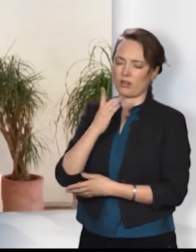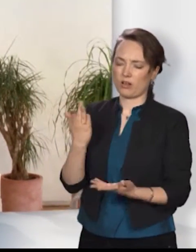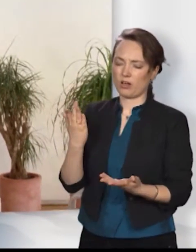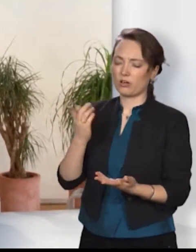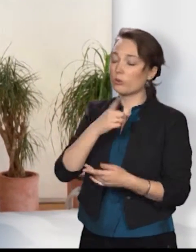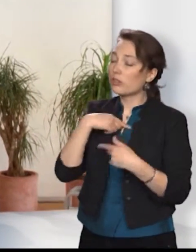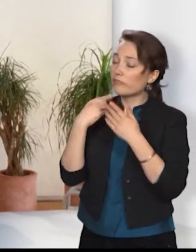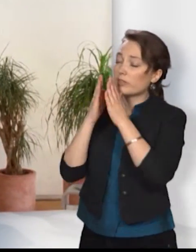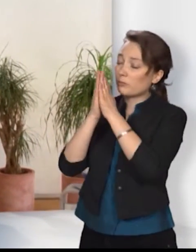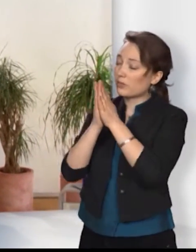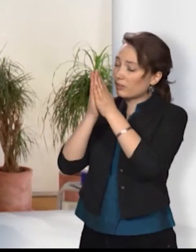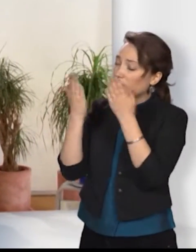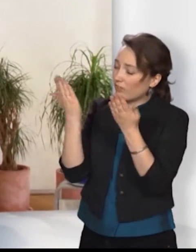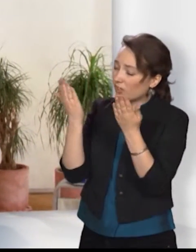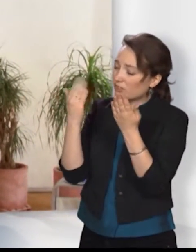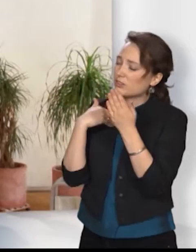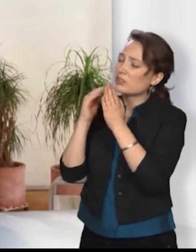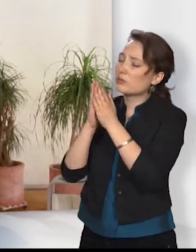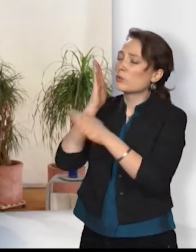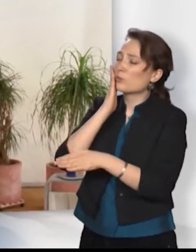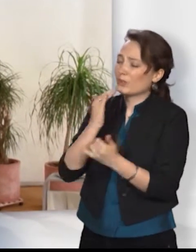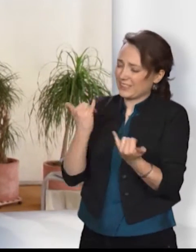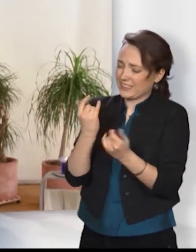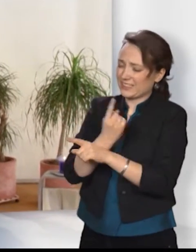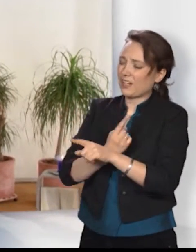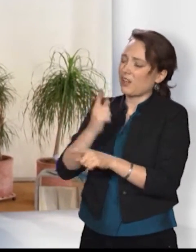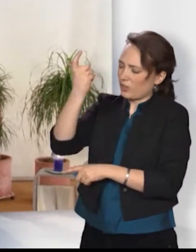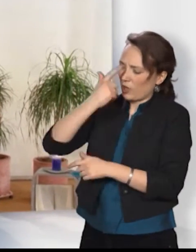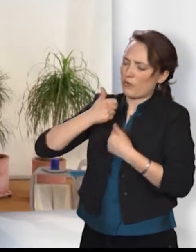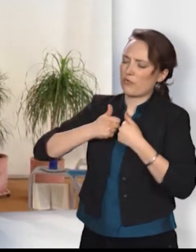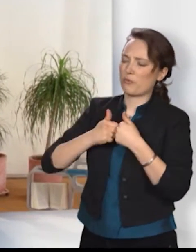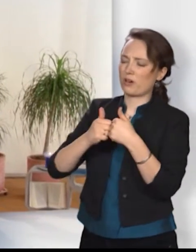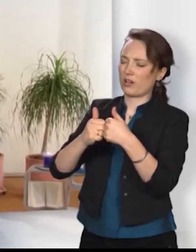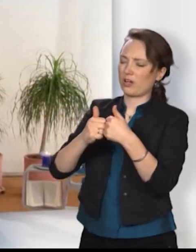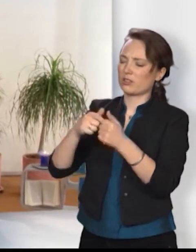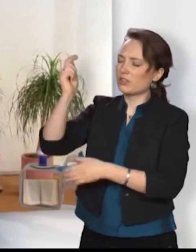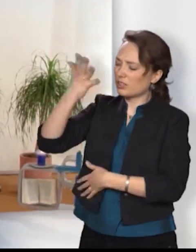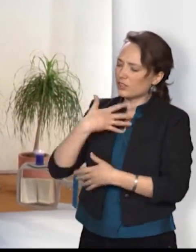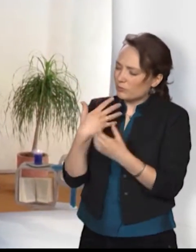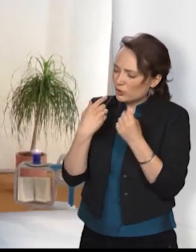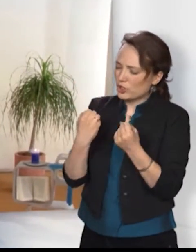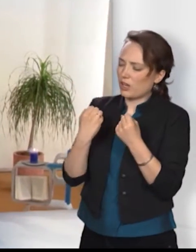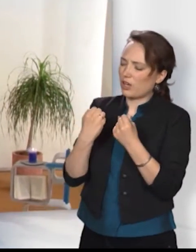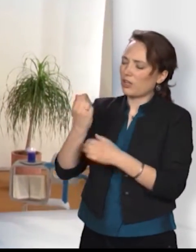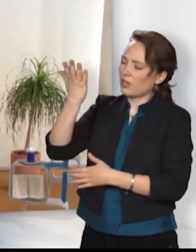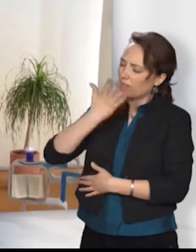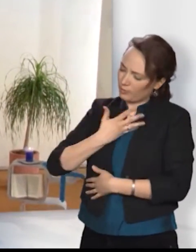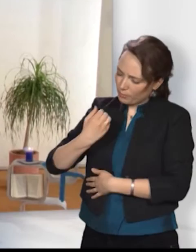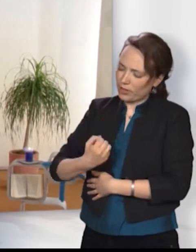dich, begleite uns auch jetzt in dieser Zeit, stärke uns und ermutige uns.